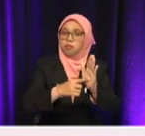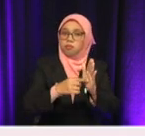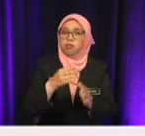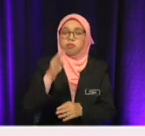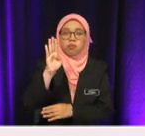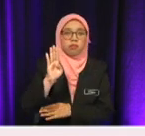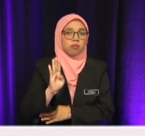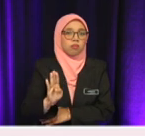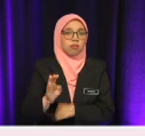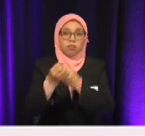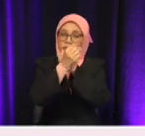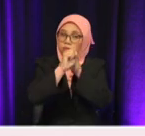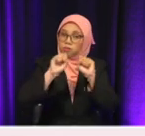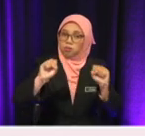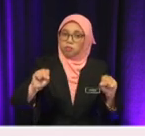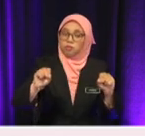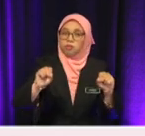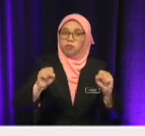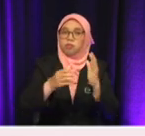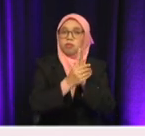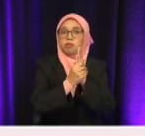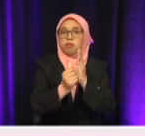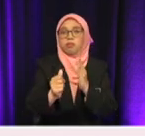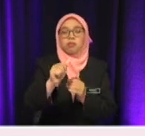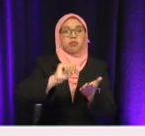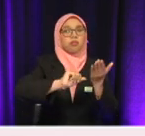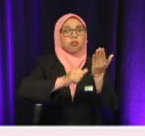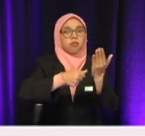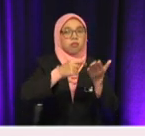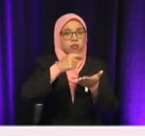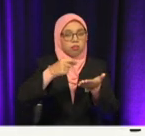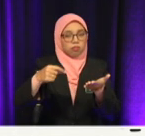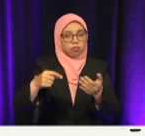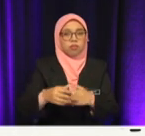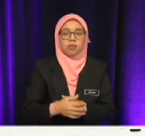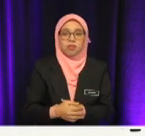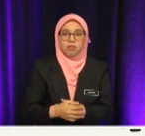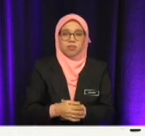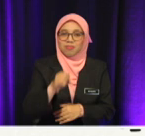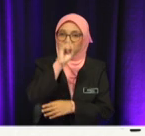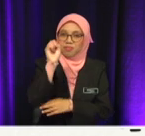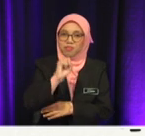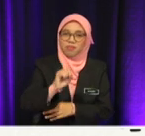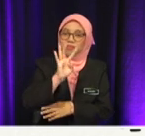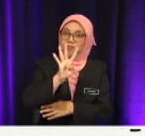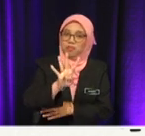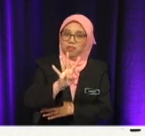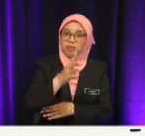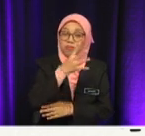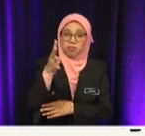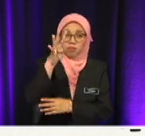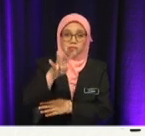ialah kesediaan kemahiran awal tulisan. Okey, alright. Kita pergi kepada soalan yang keempat. Jadual